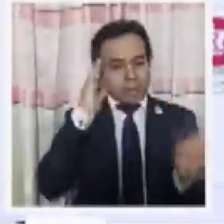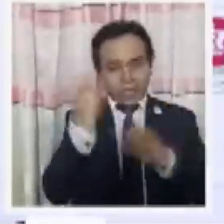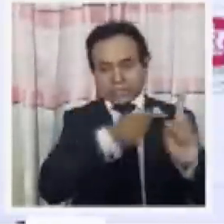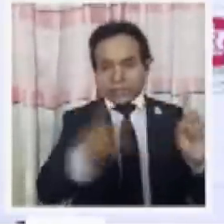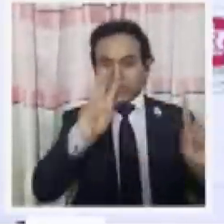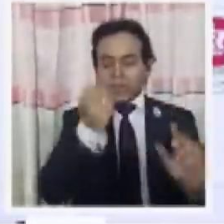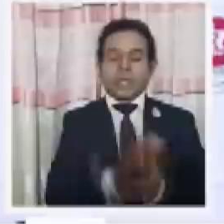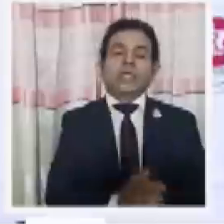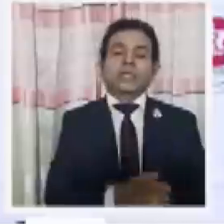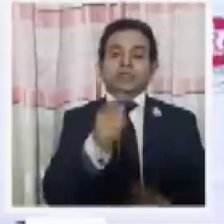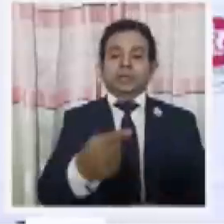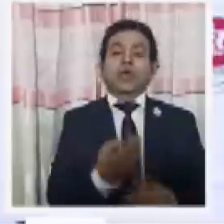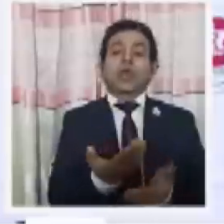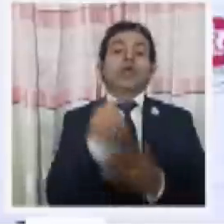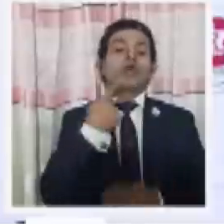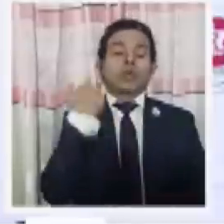566,654 জন।